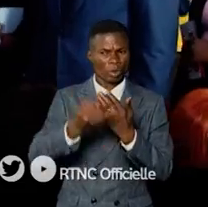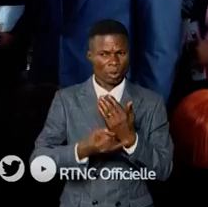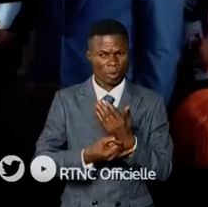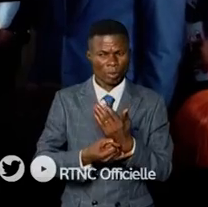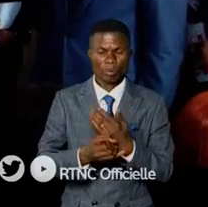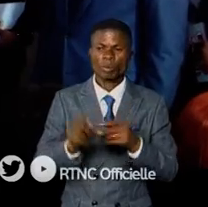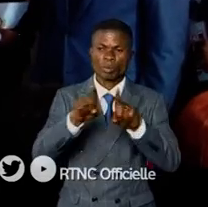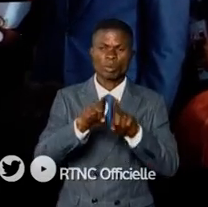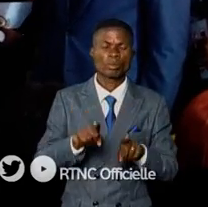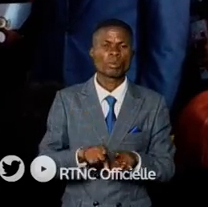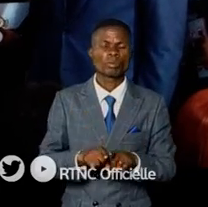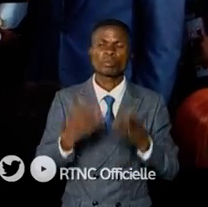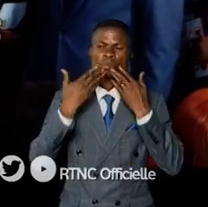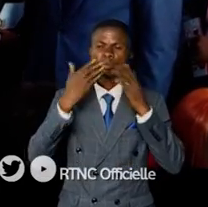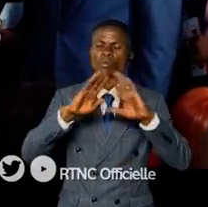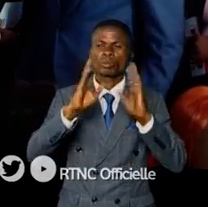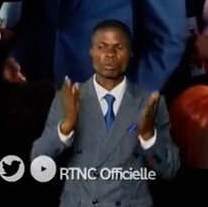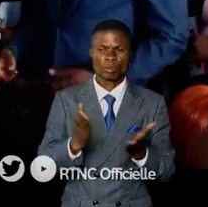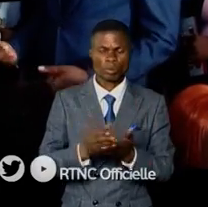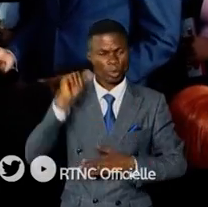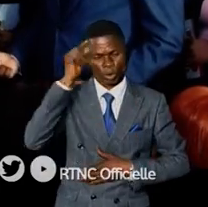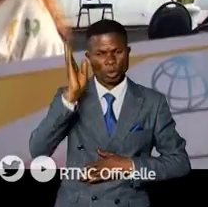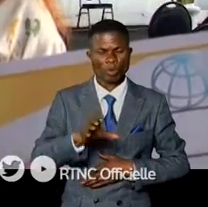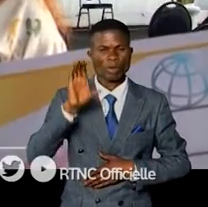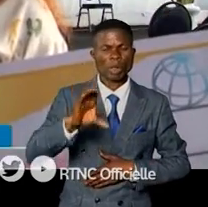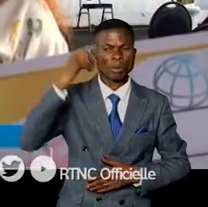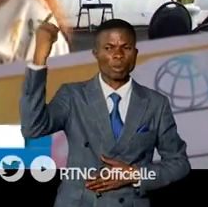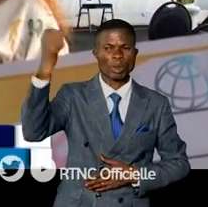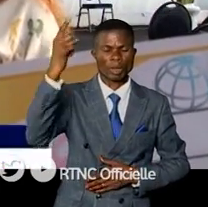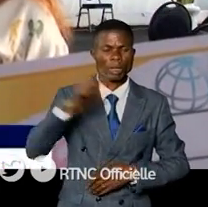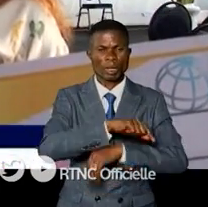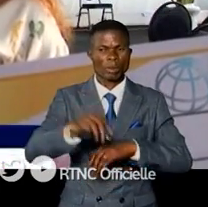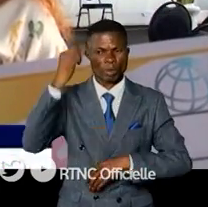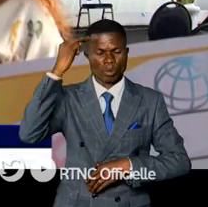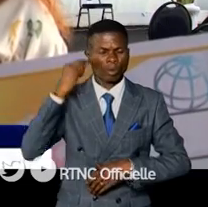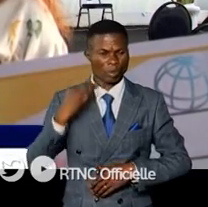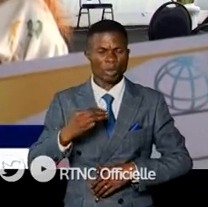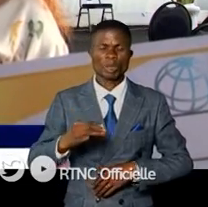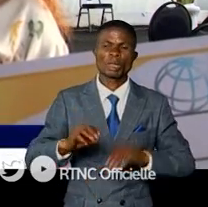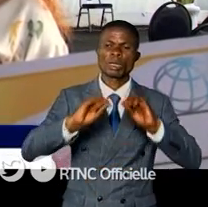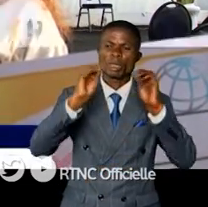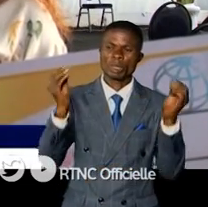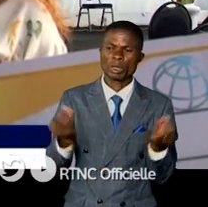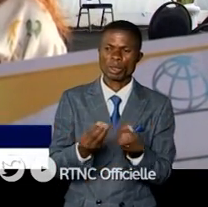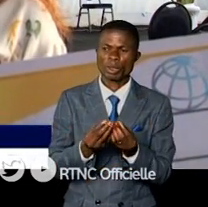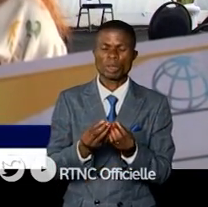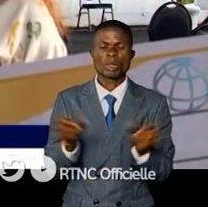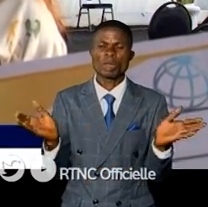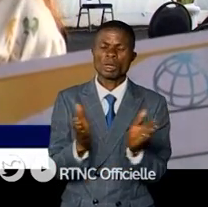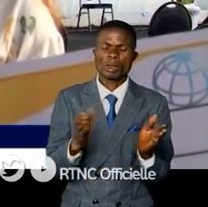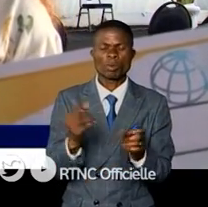Merci aussi de tout l'accompagnement, que ce soit la Banque mondiale, que ce soit le ministère des classes moyennes, petites et moyennes entreprises et